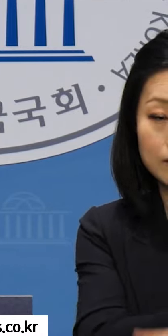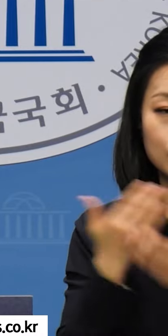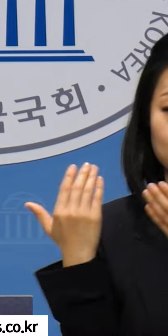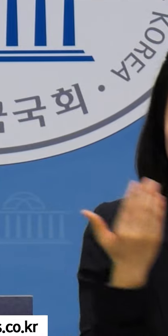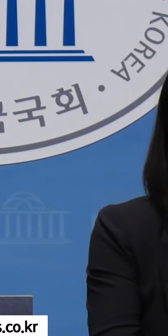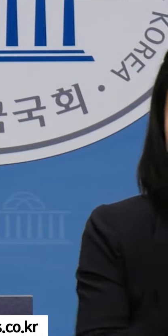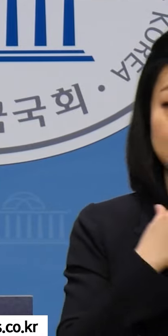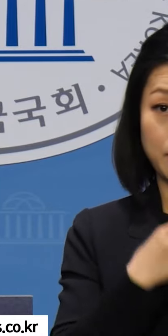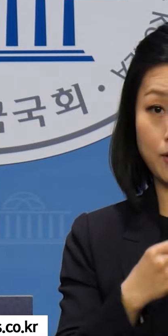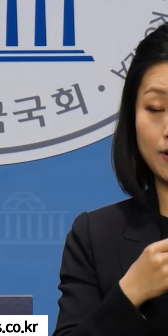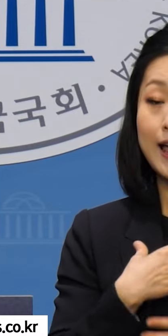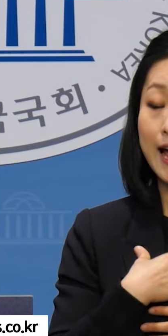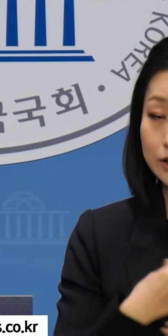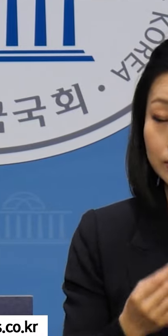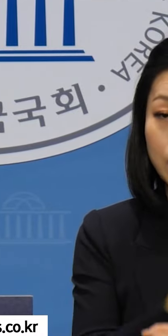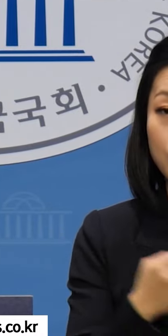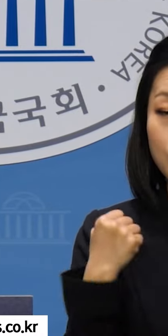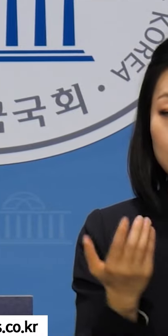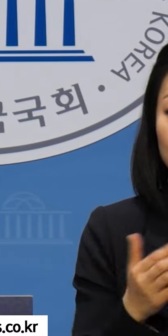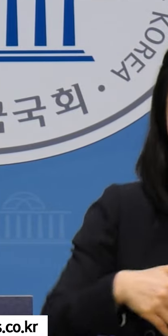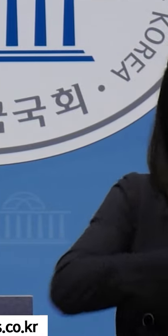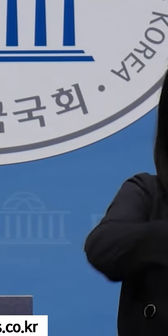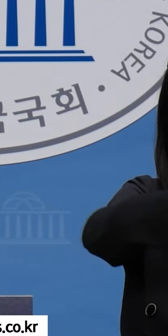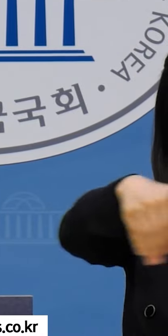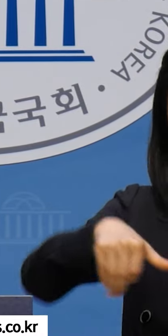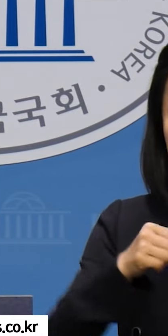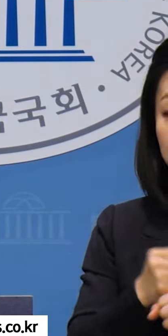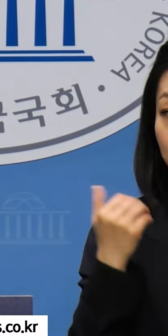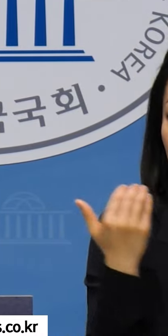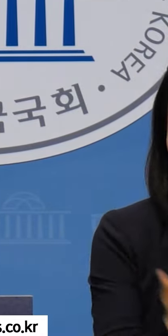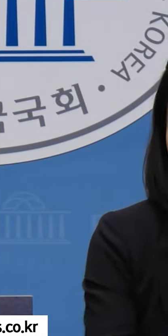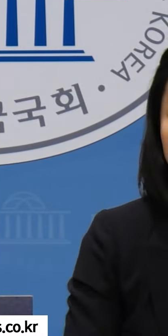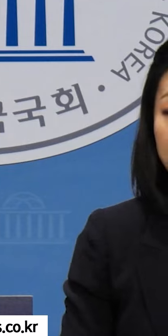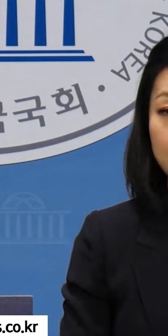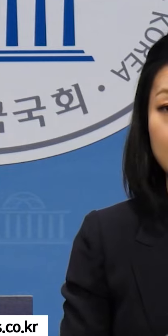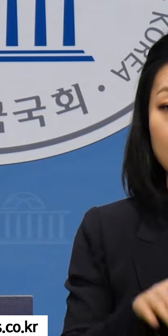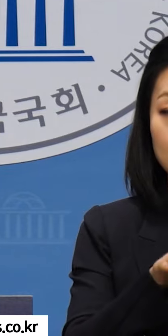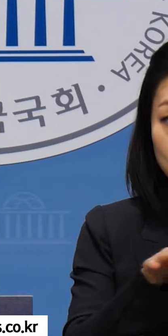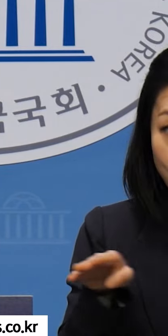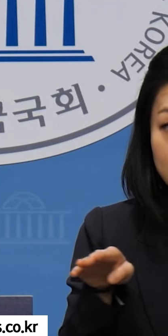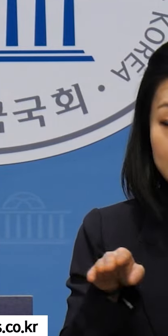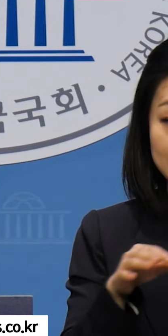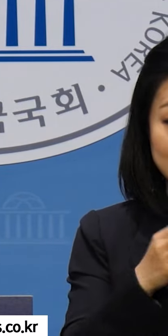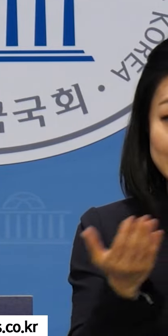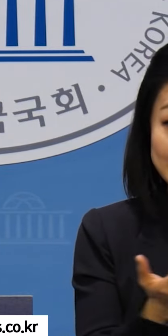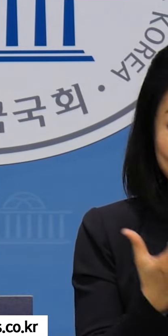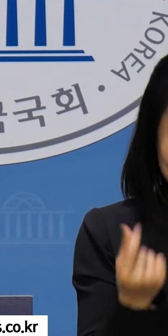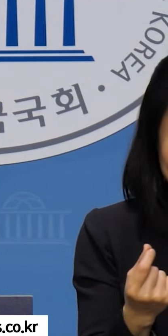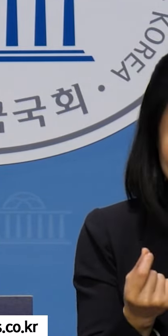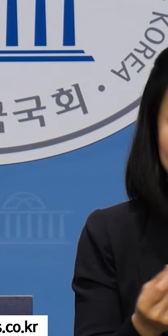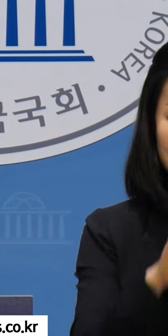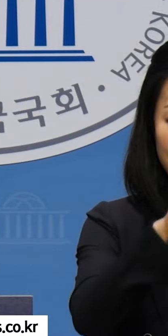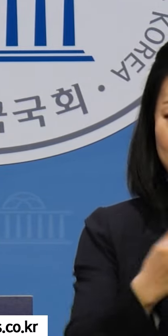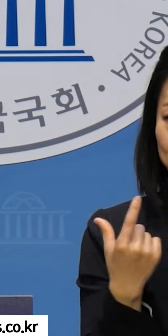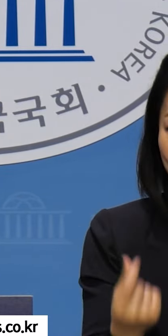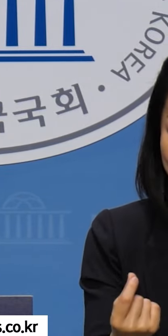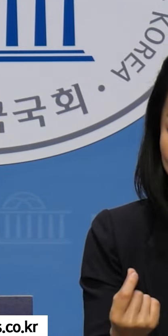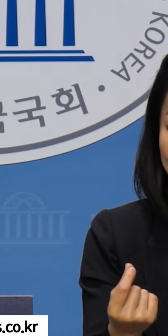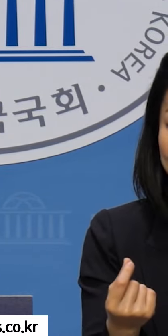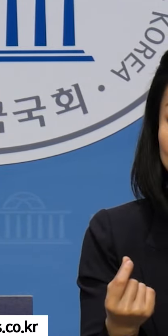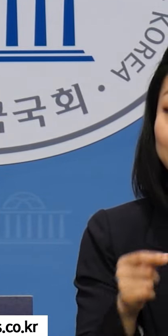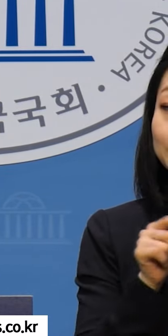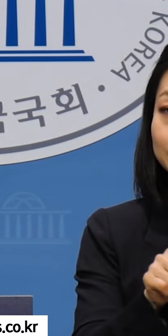보장하겠습니다 안전하고 건강한 노동환경은 물론 동일가치 동일노동 동일임금 동일가치